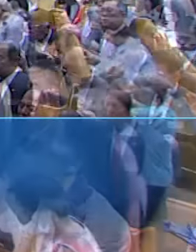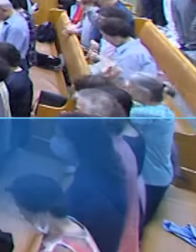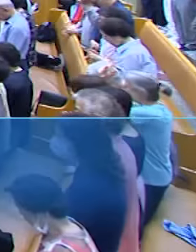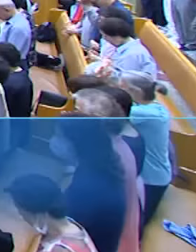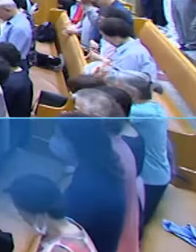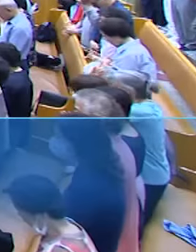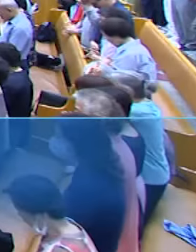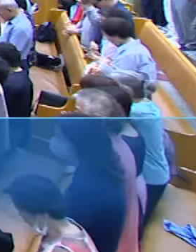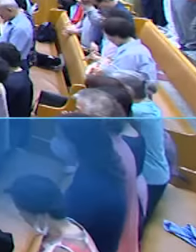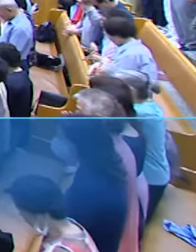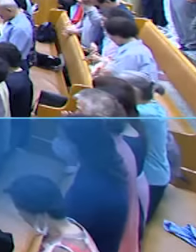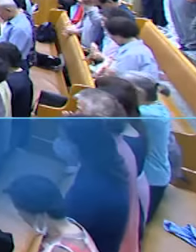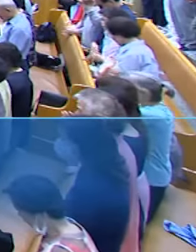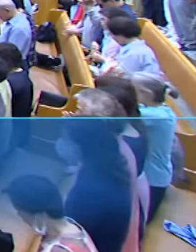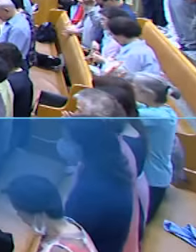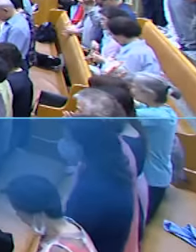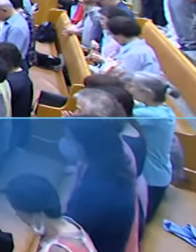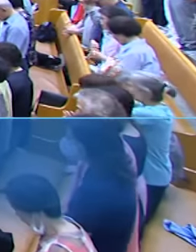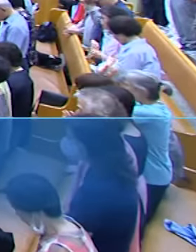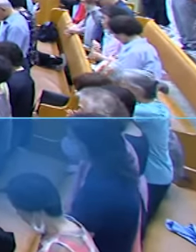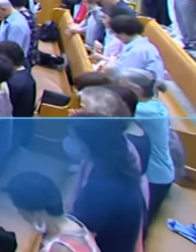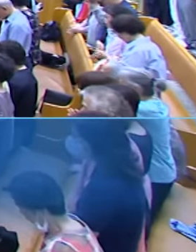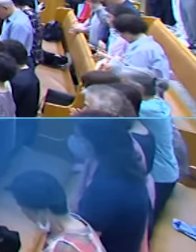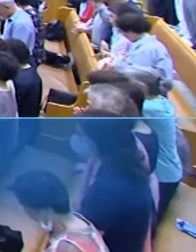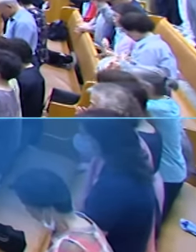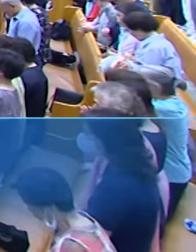할렐루야 할렐루야 할렐루야.